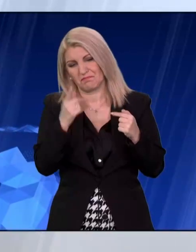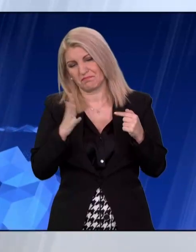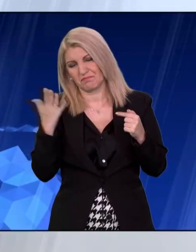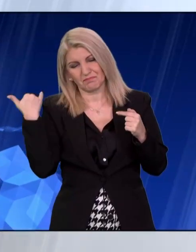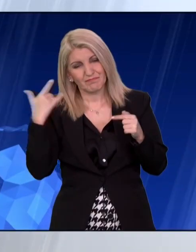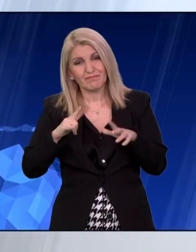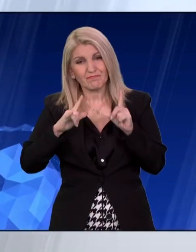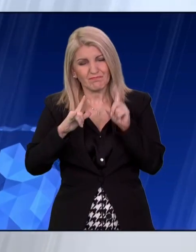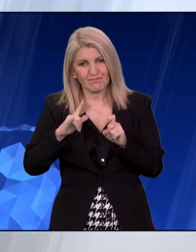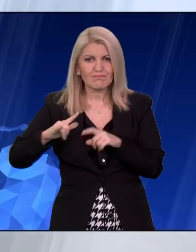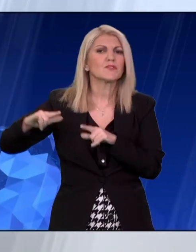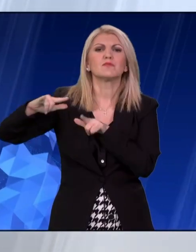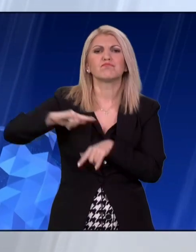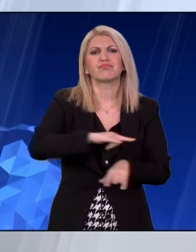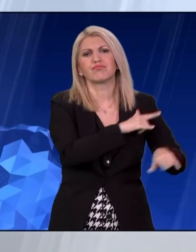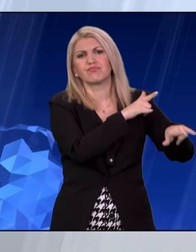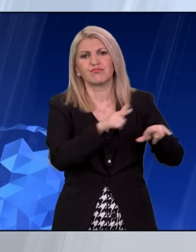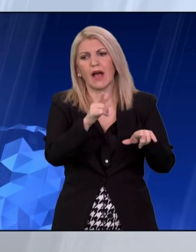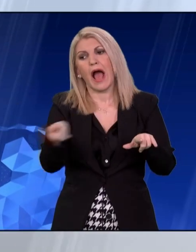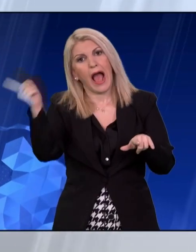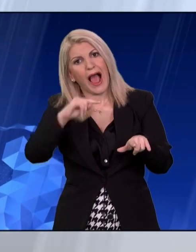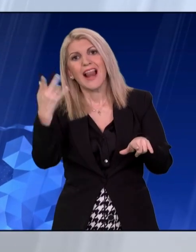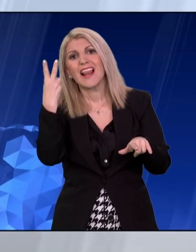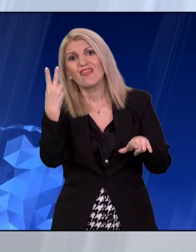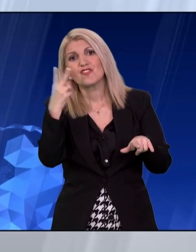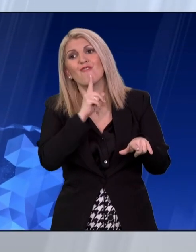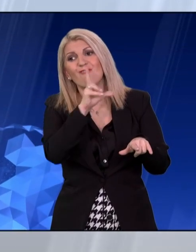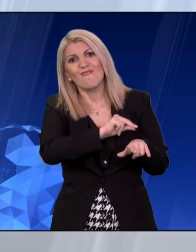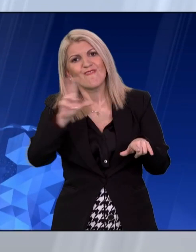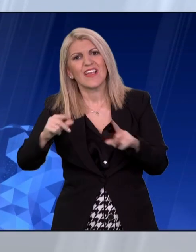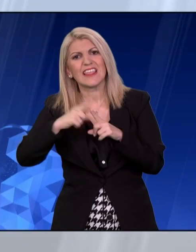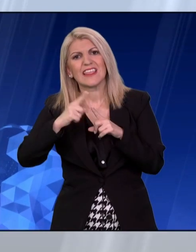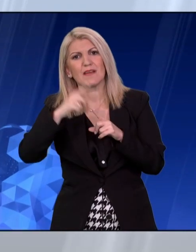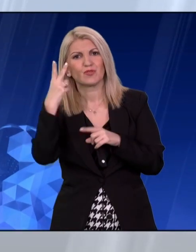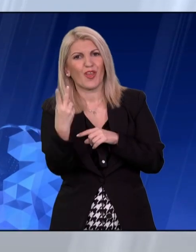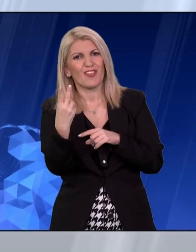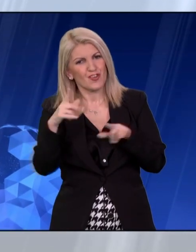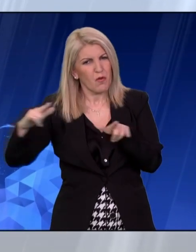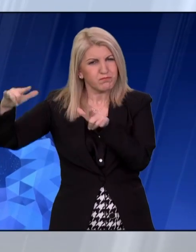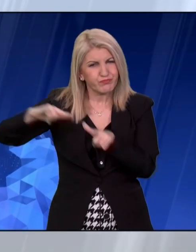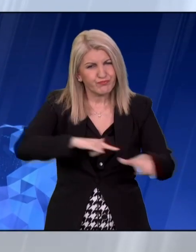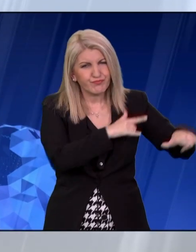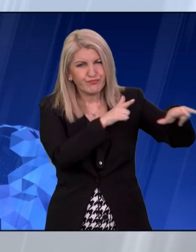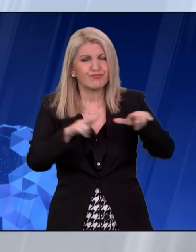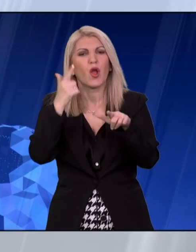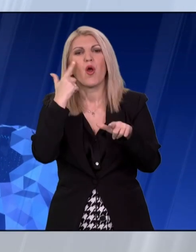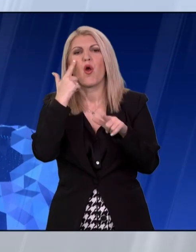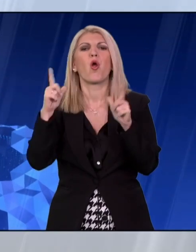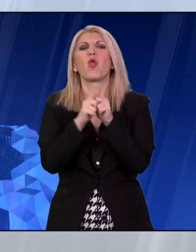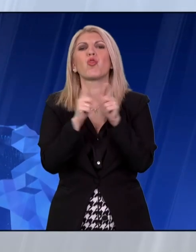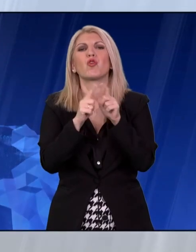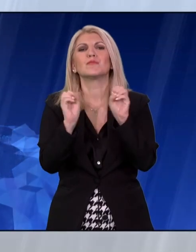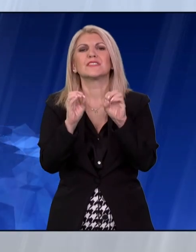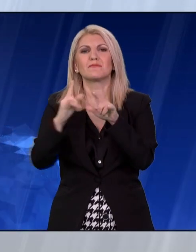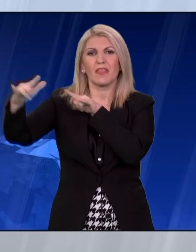πτήση συντήρησης με το πρόγραμμα να περιλαμβάνει εικονική αερομαχία και προσβολή του αεροδρομίου η πτήση ολοκληρώθηκε και τα